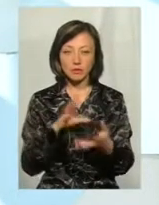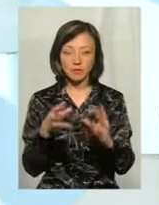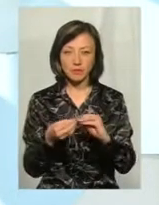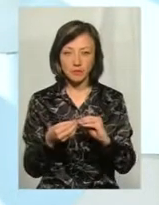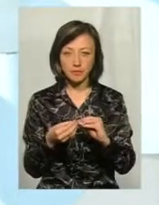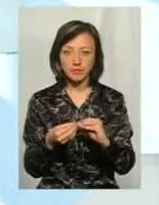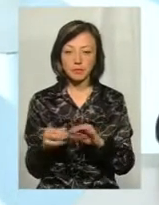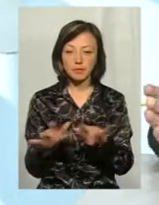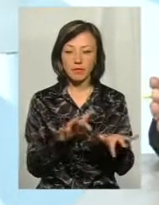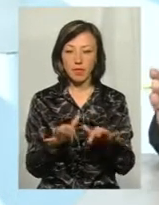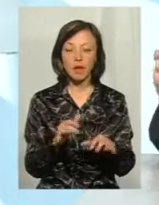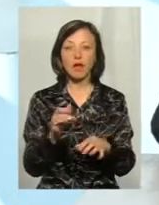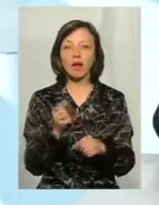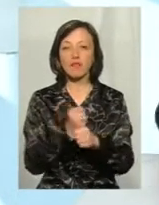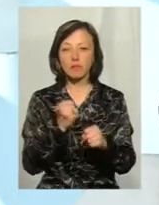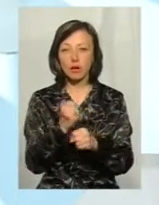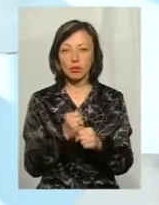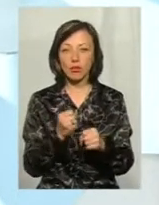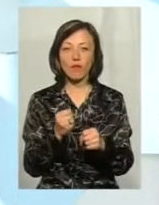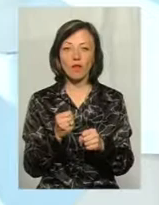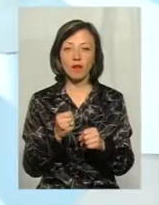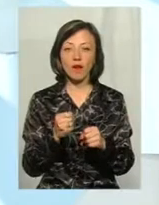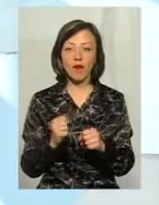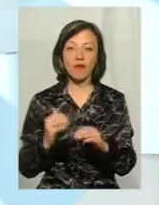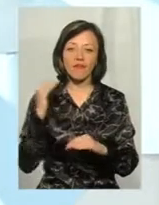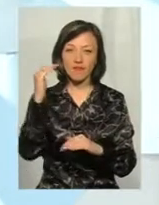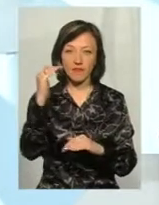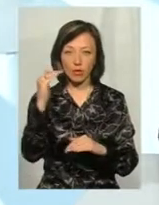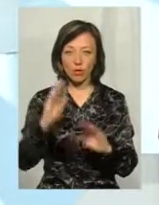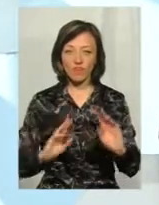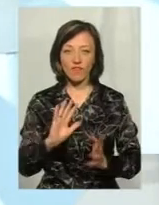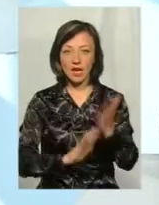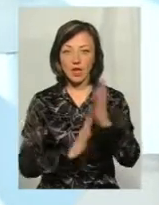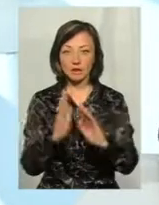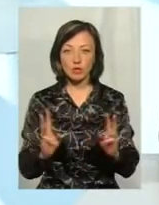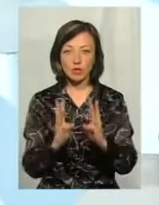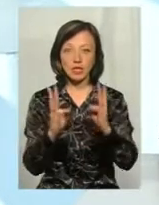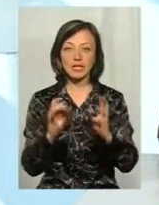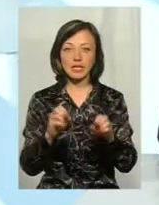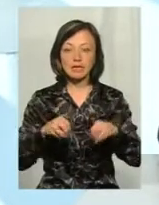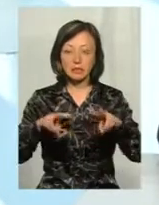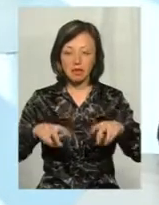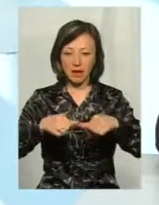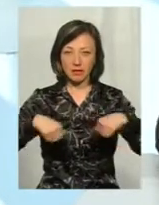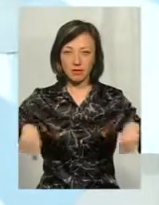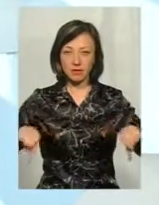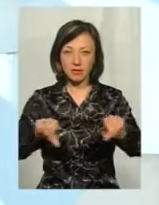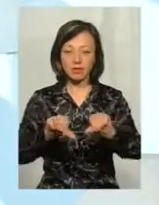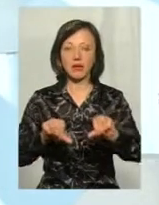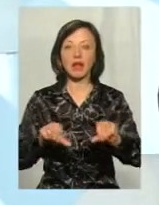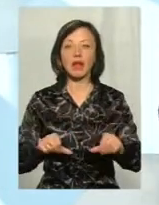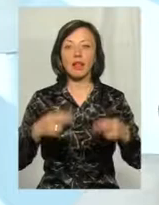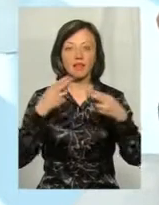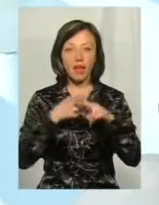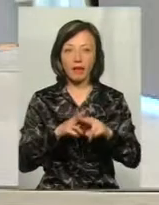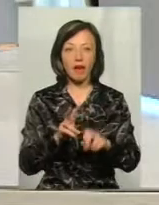координації дій. Відпрацьовували, значить, і верхову пожежу, і створення мінералізованих смуг шляхом вибухів. Тобто техніка